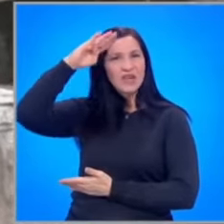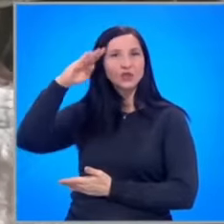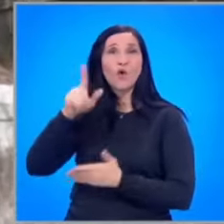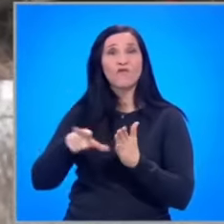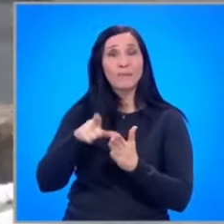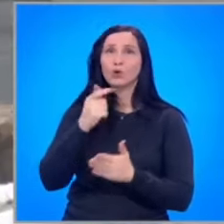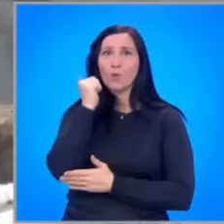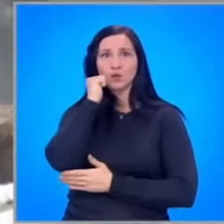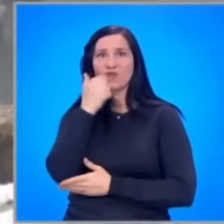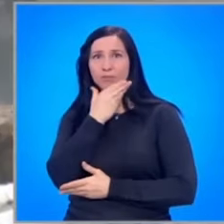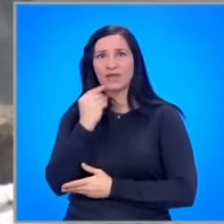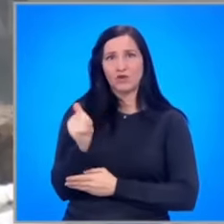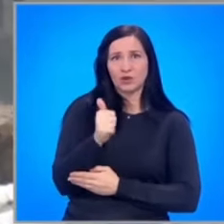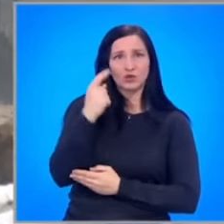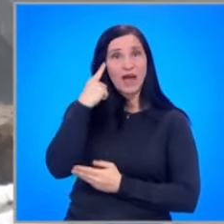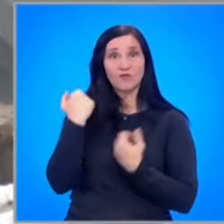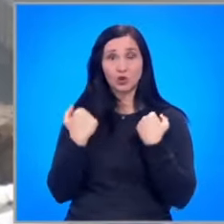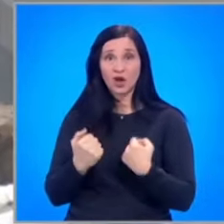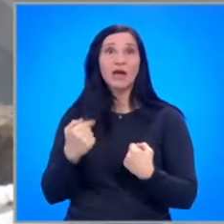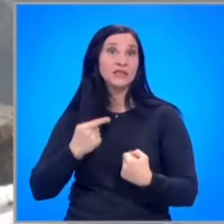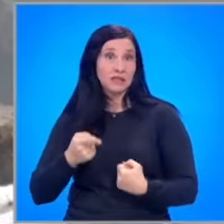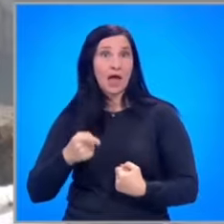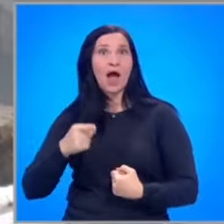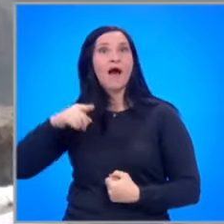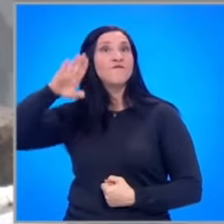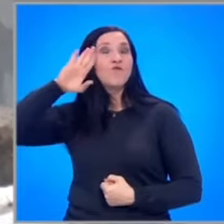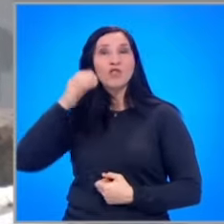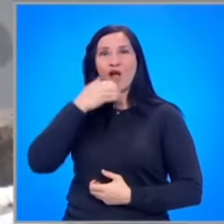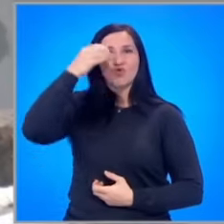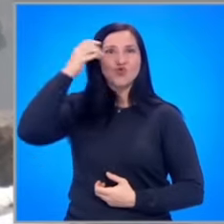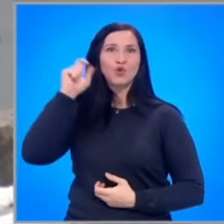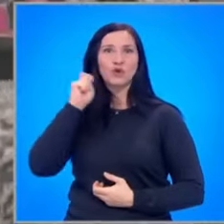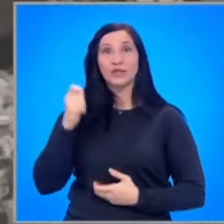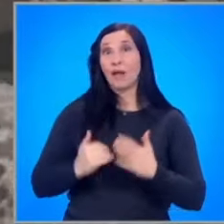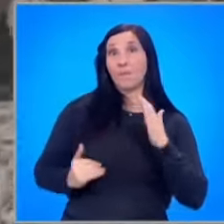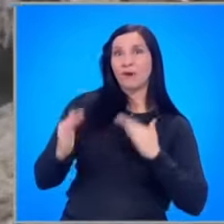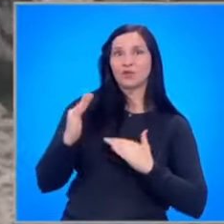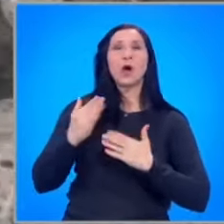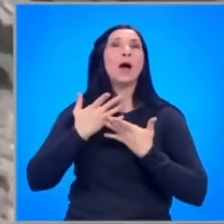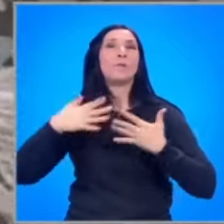очаква. Сега и бойният дух на украинците е по-висок. Повечето военни са влезли в армията през